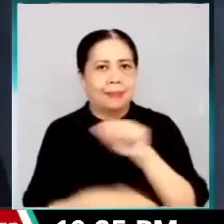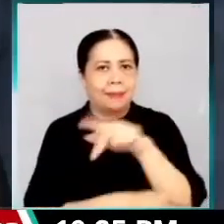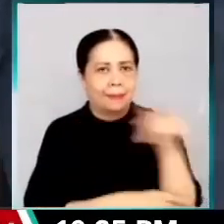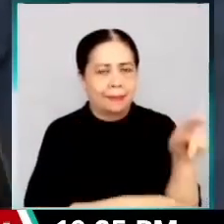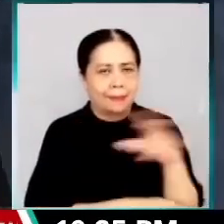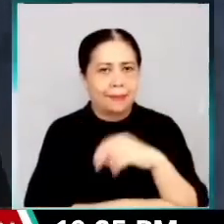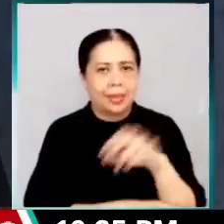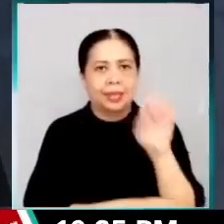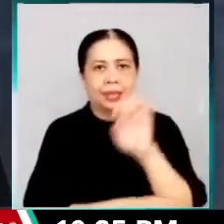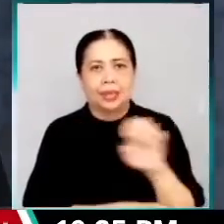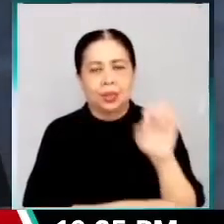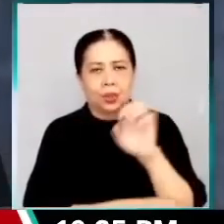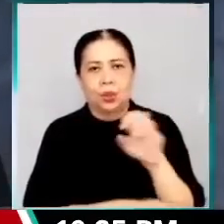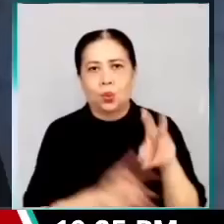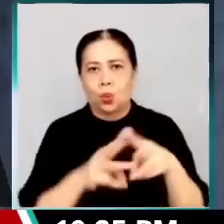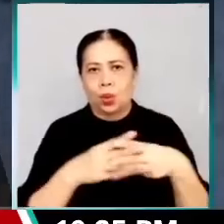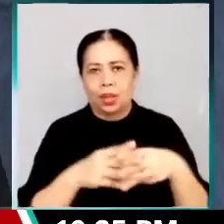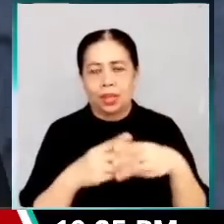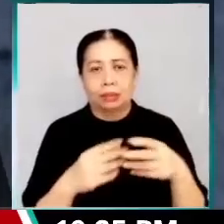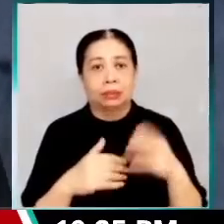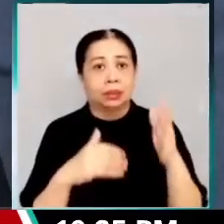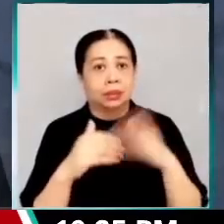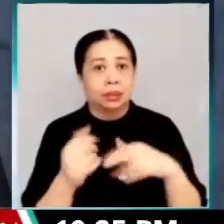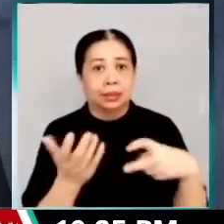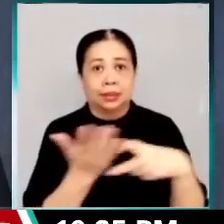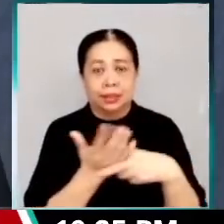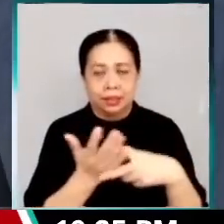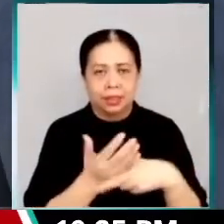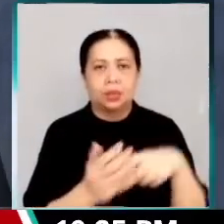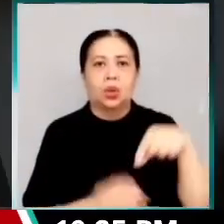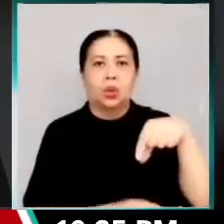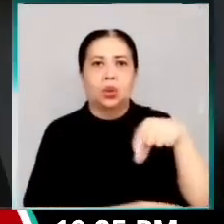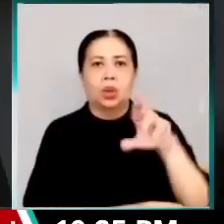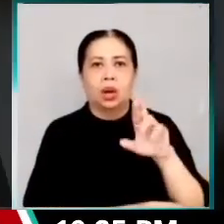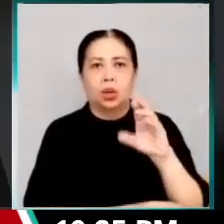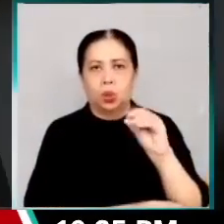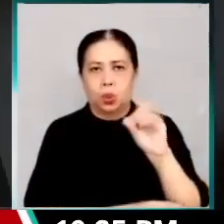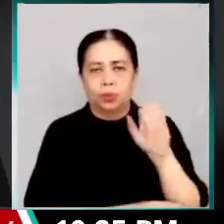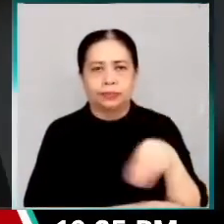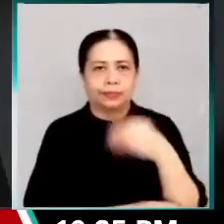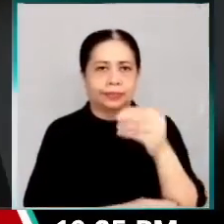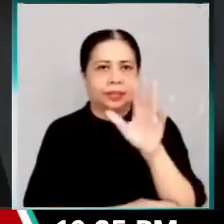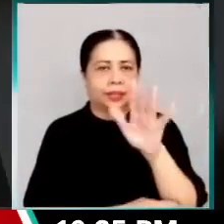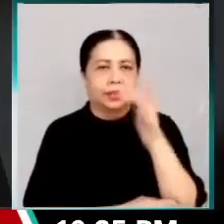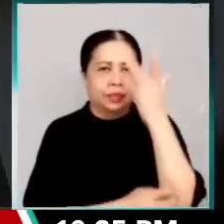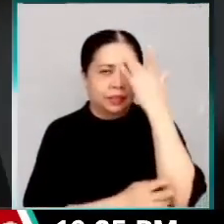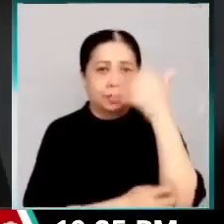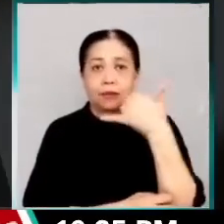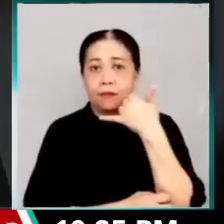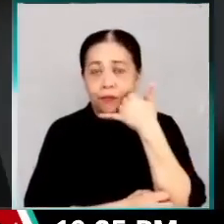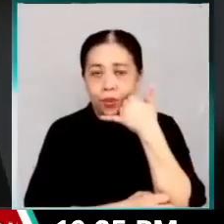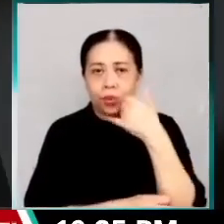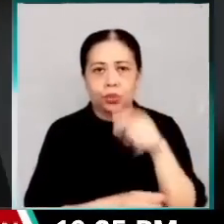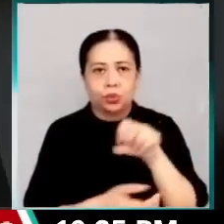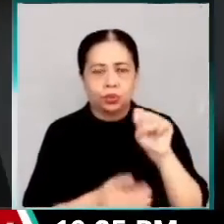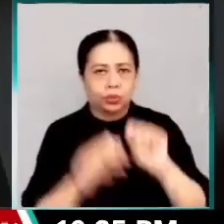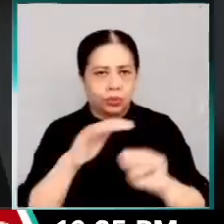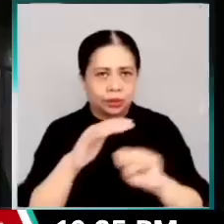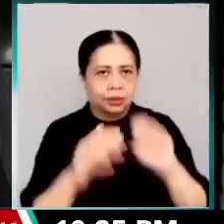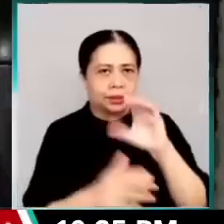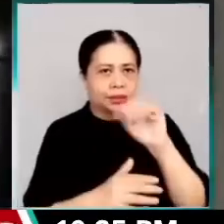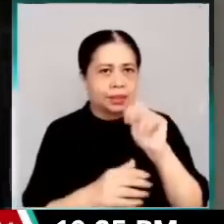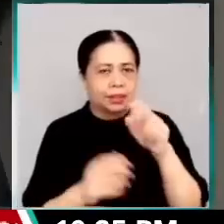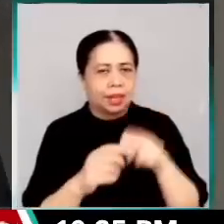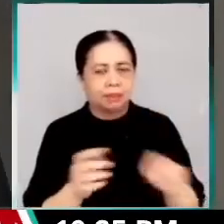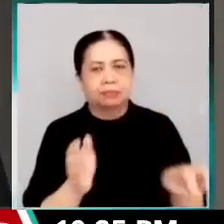e-wallet. Sa halip na ticket, QR codes ang ibibigay sa inyong smartphone na siyang i-scan para makasakay sa